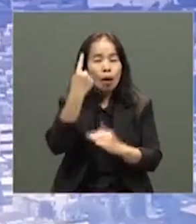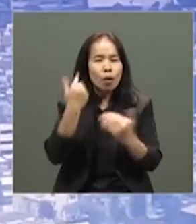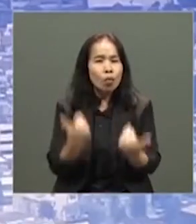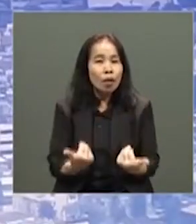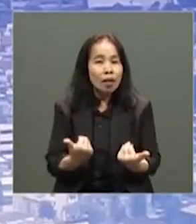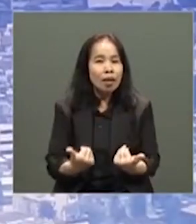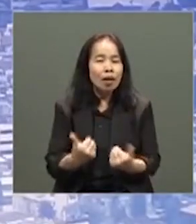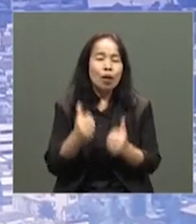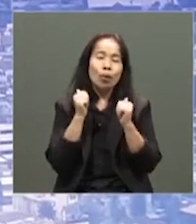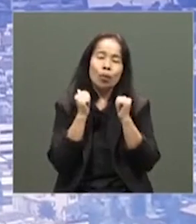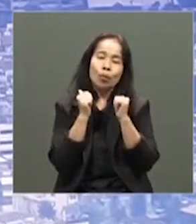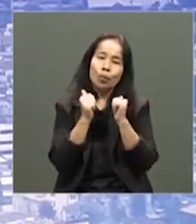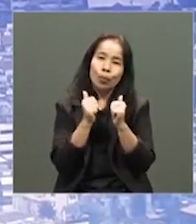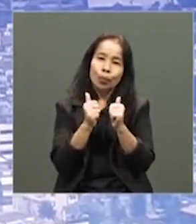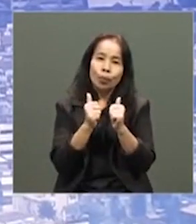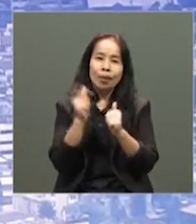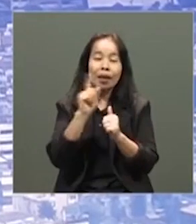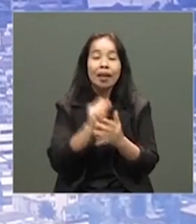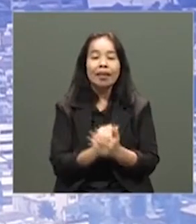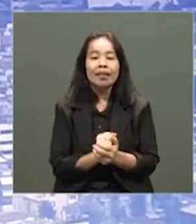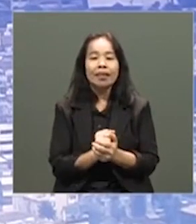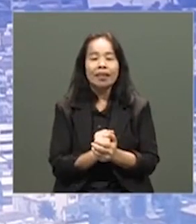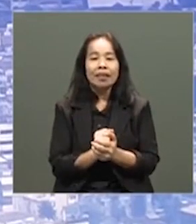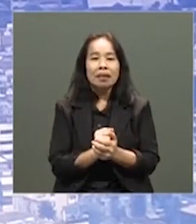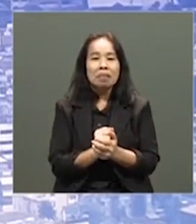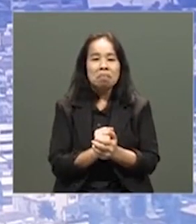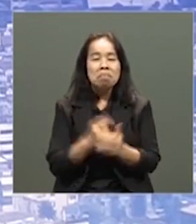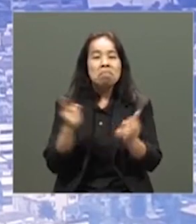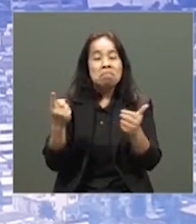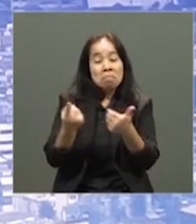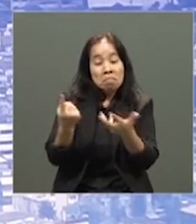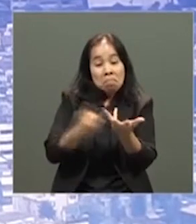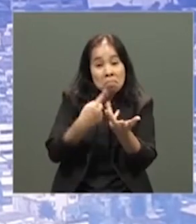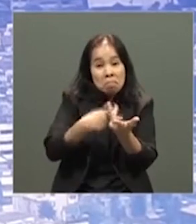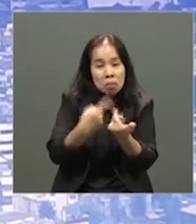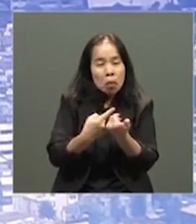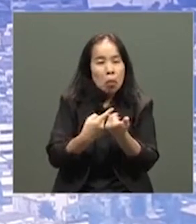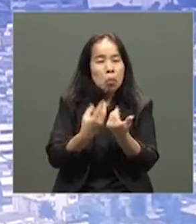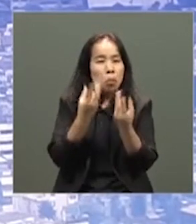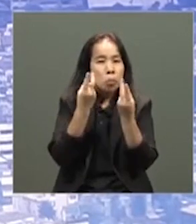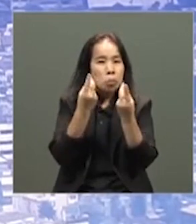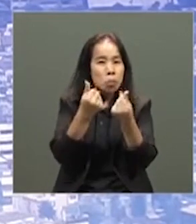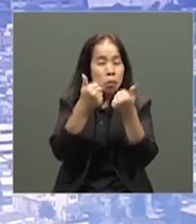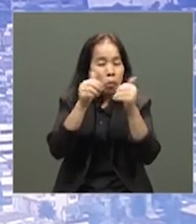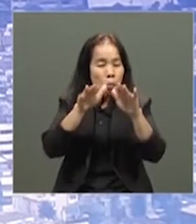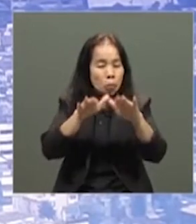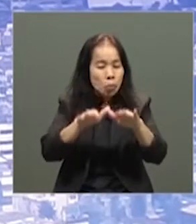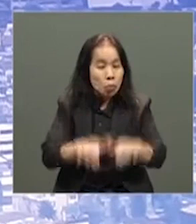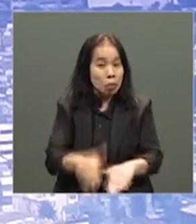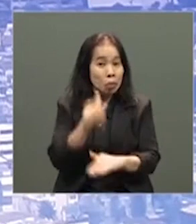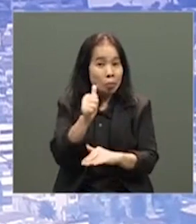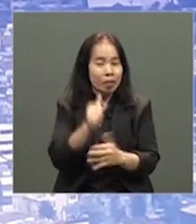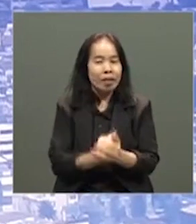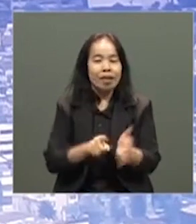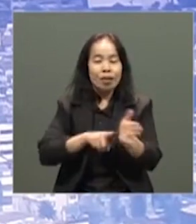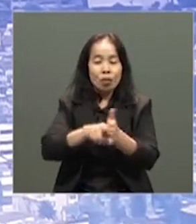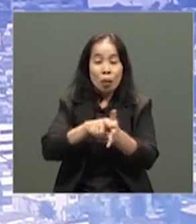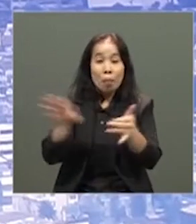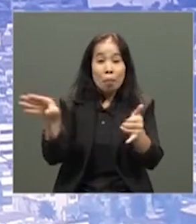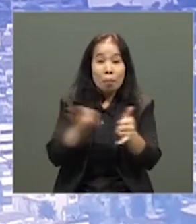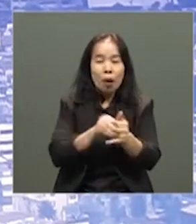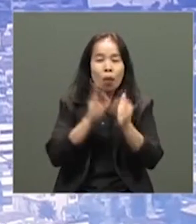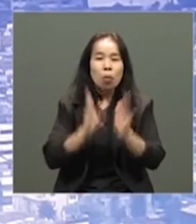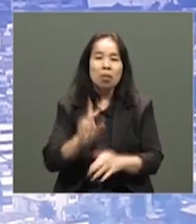ความสำคัญมากเพราะถ้าติดจากผู้ป่วยจะต้องเข้าไปดูแลว่าติดเพราะอะไรจากขัตการหรือเครื่องมือ